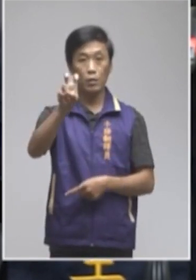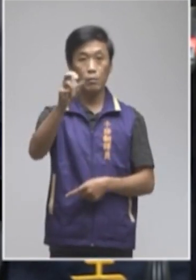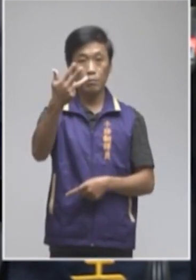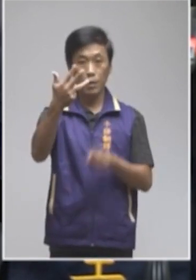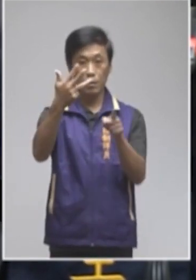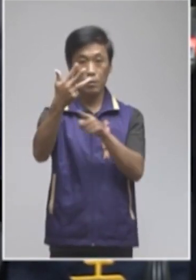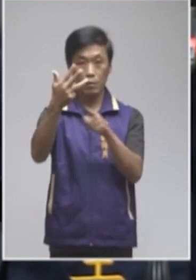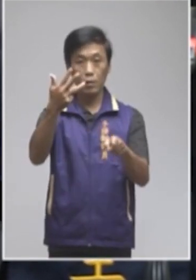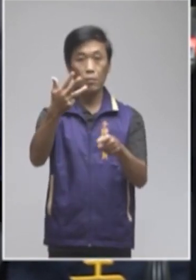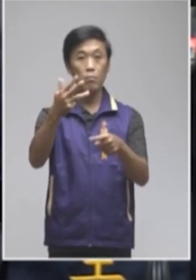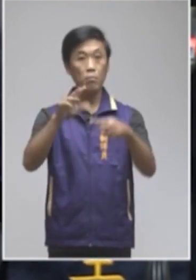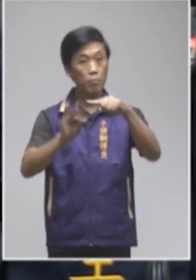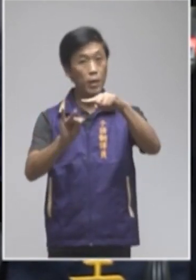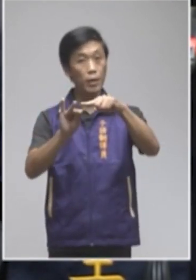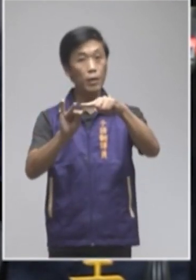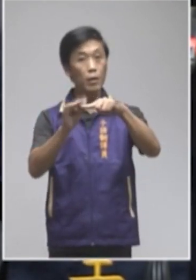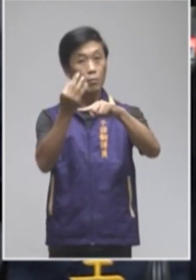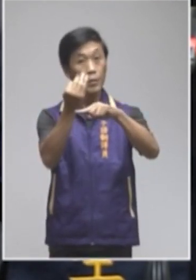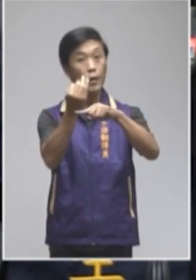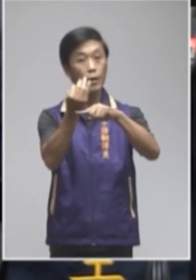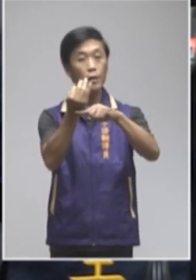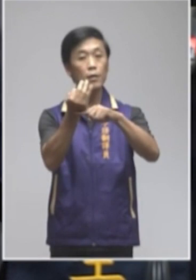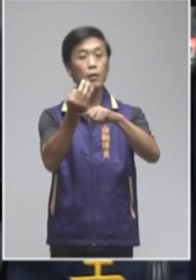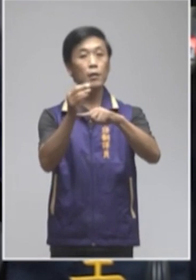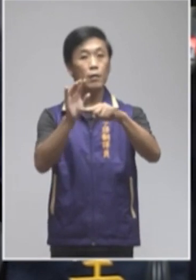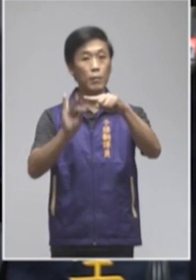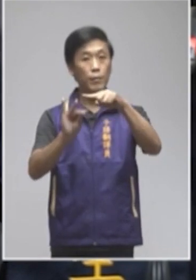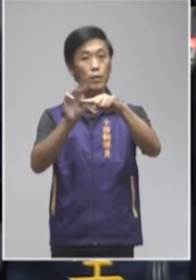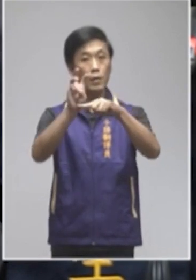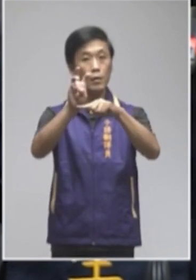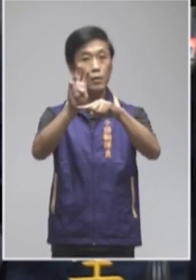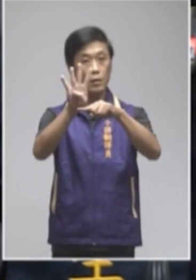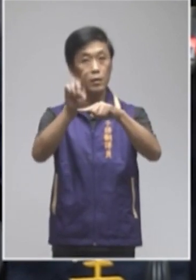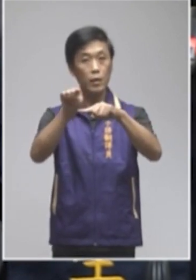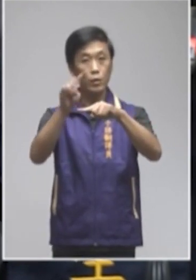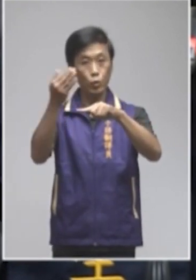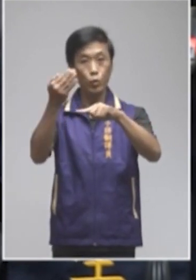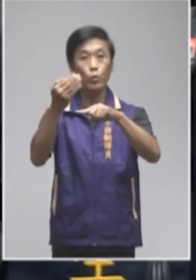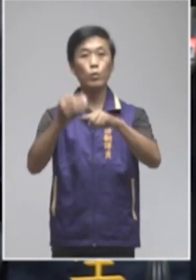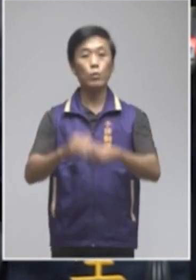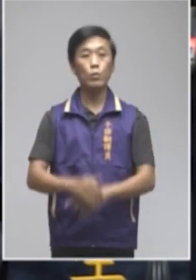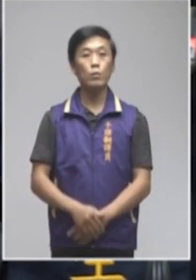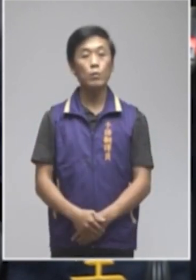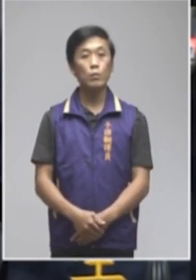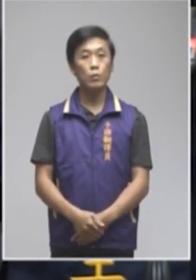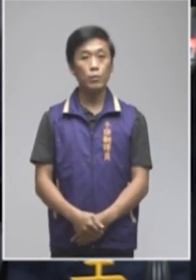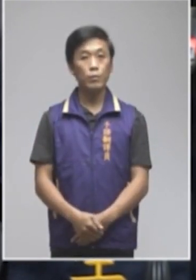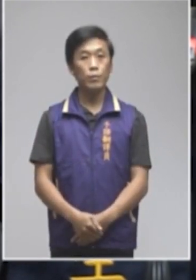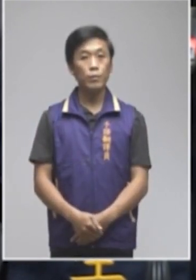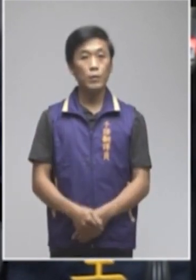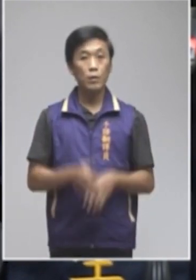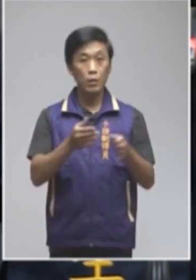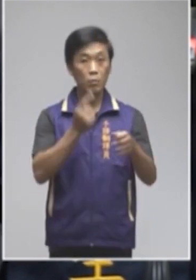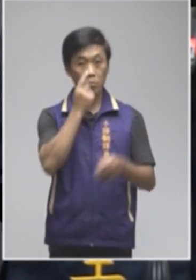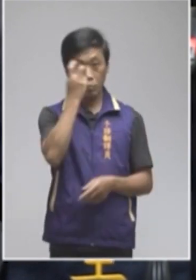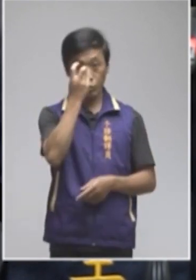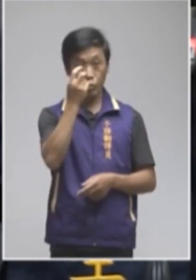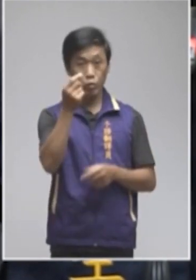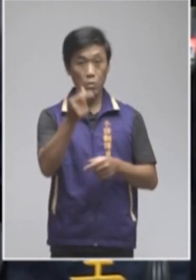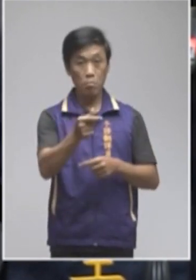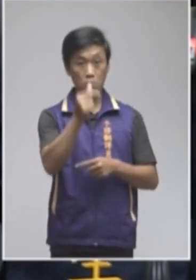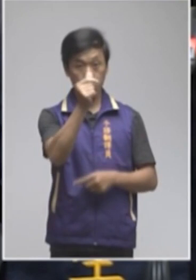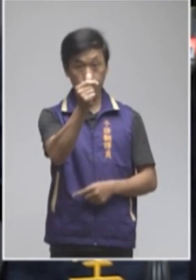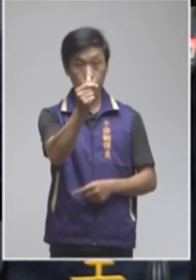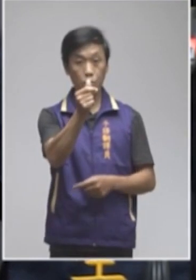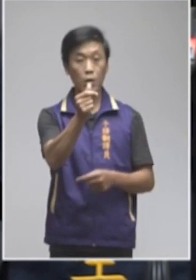3928人，占了整体确诊人数比 34.9%。那在快筛阳性判